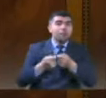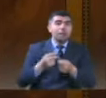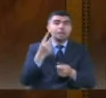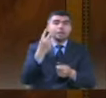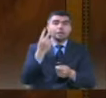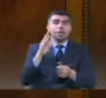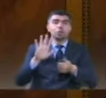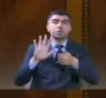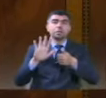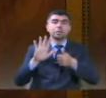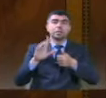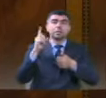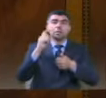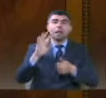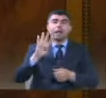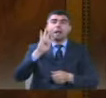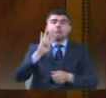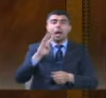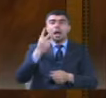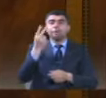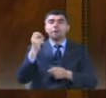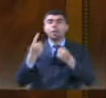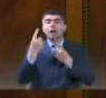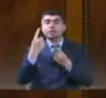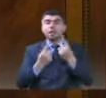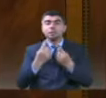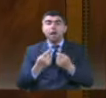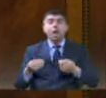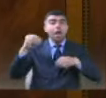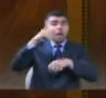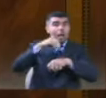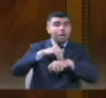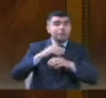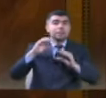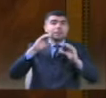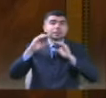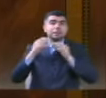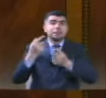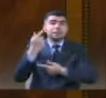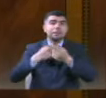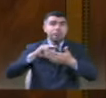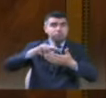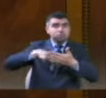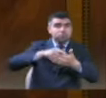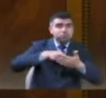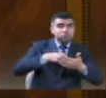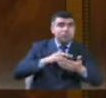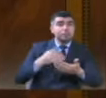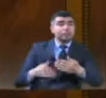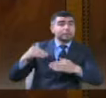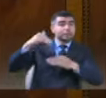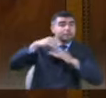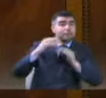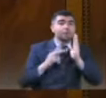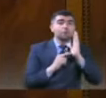26 أبريل 2011 وسعيها الحثيث لتنفيذ ما تبقى من هذا الاتفاق، ولا سيما الترقية الاستثنائية وقانون